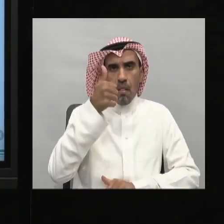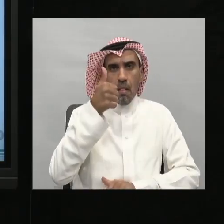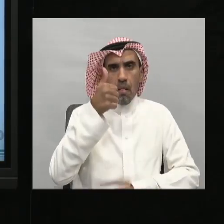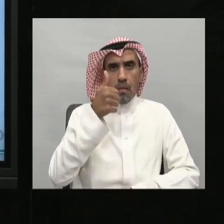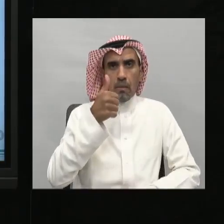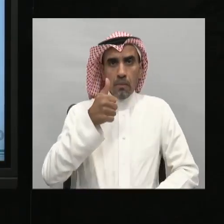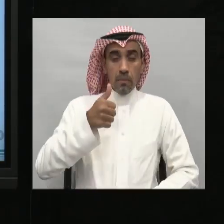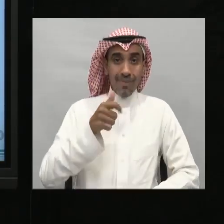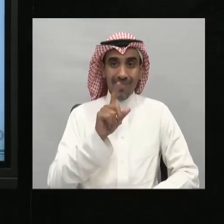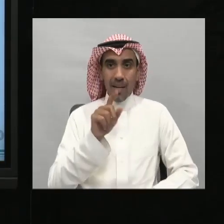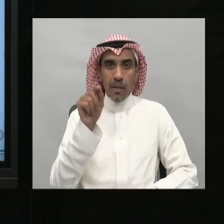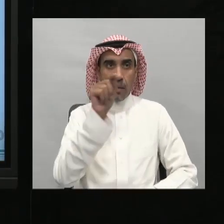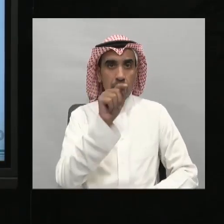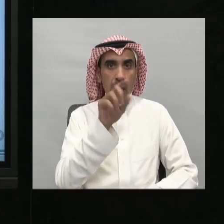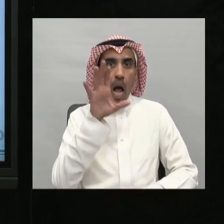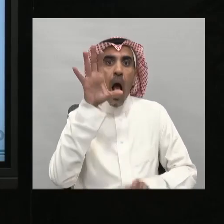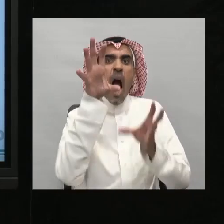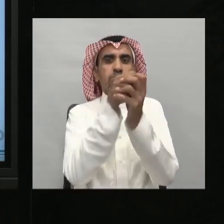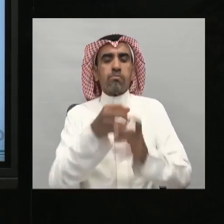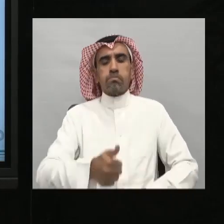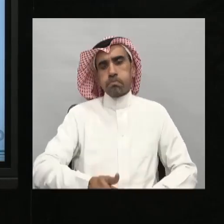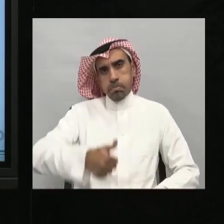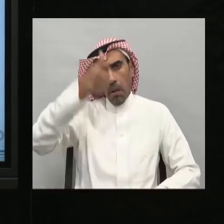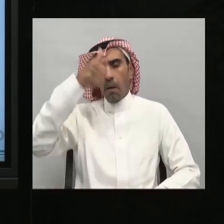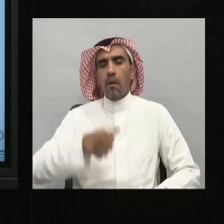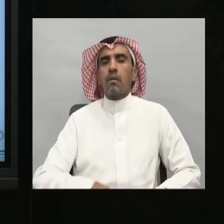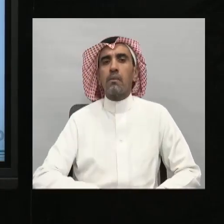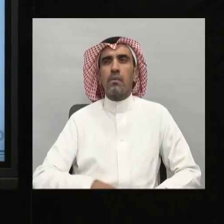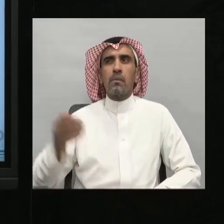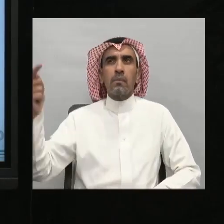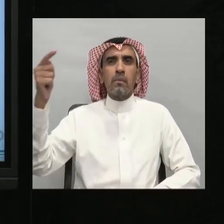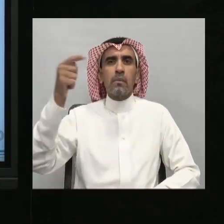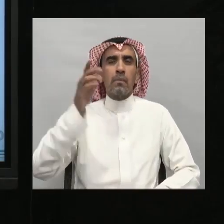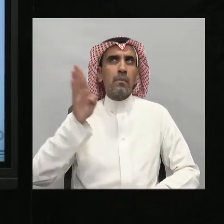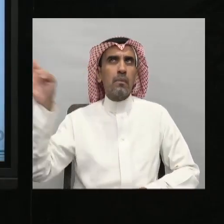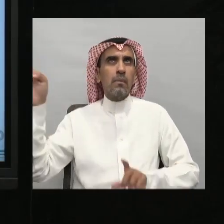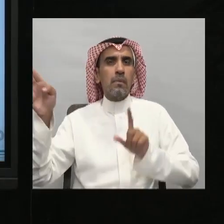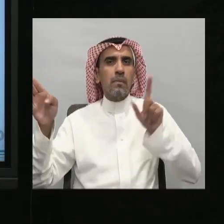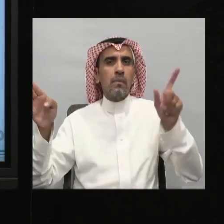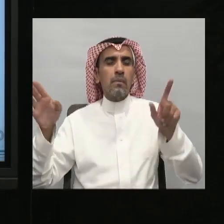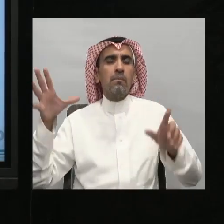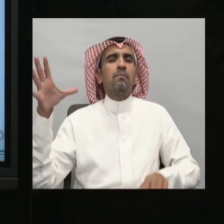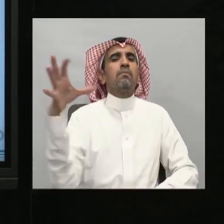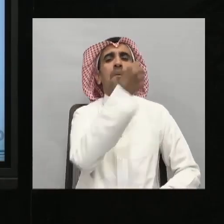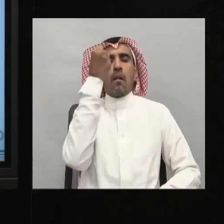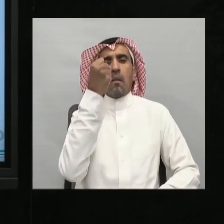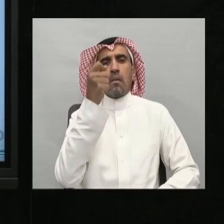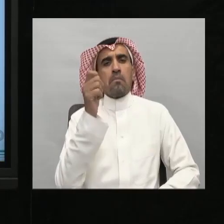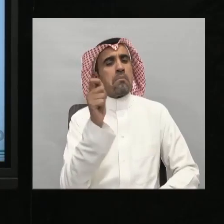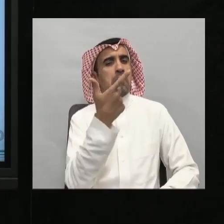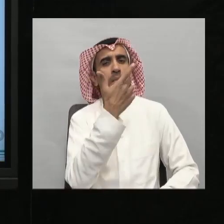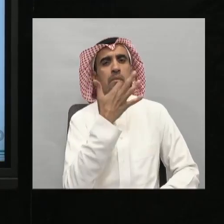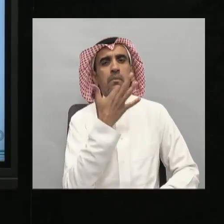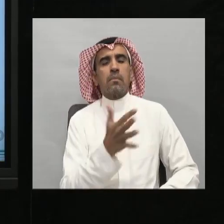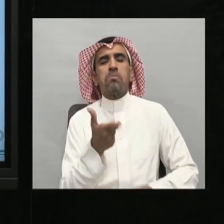الفرائس، فبالتالي تستطيع أن ترصد الفرائس القادمة من أي اتجاه والإمساك ماذا بها. إذن من